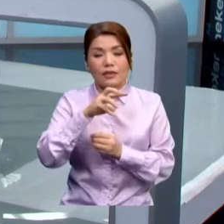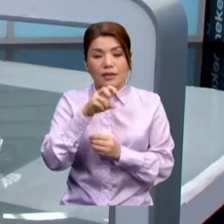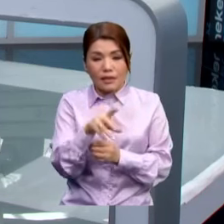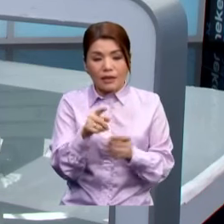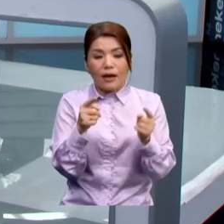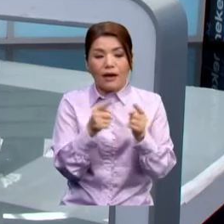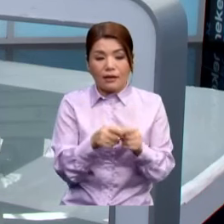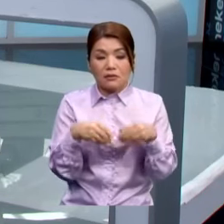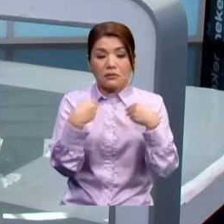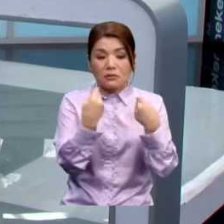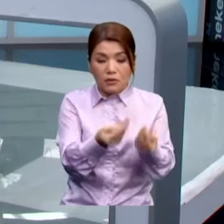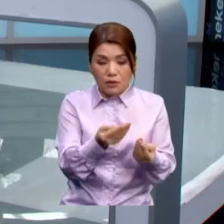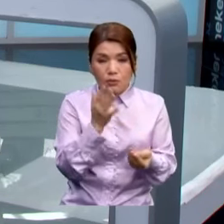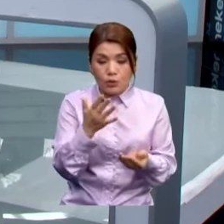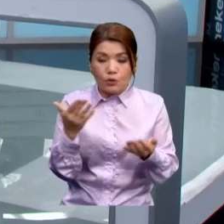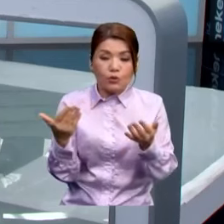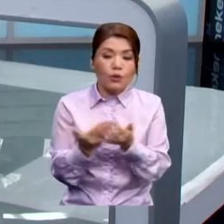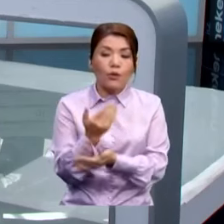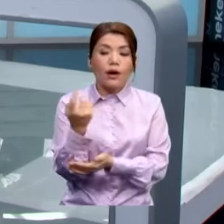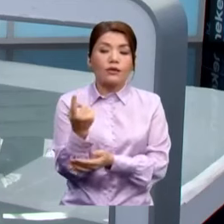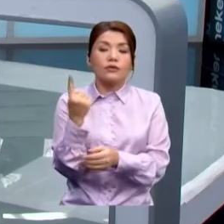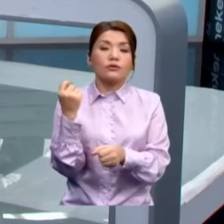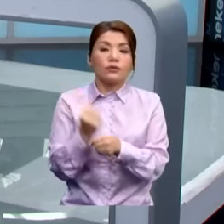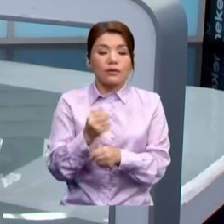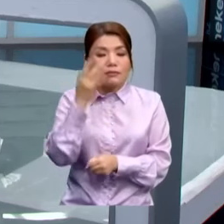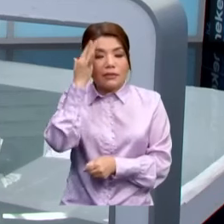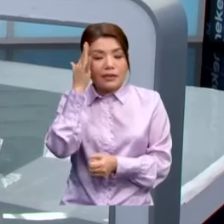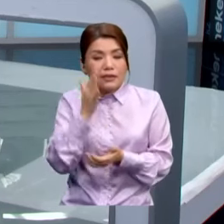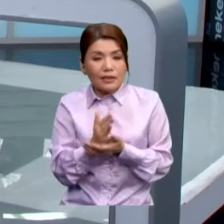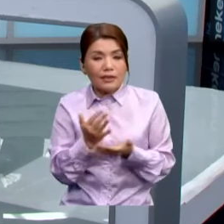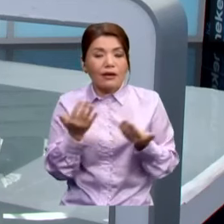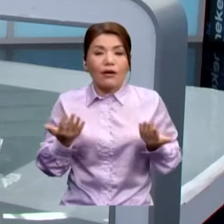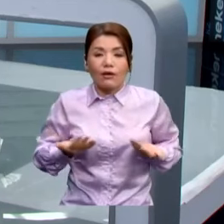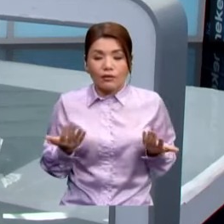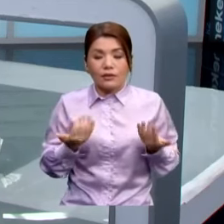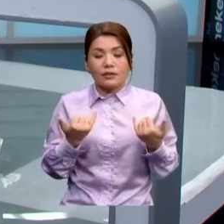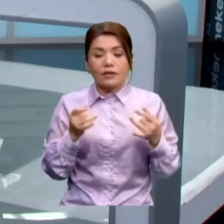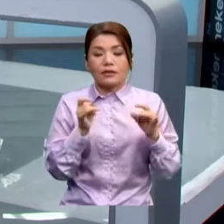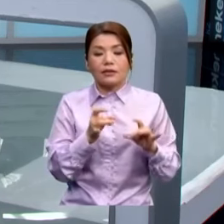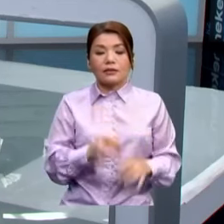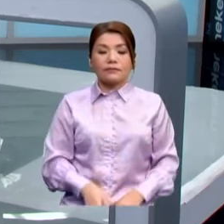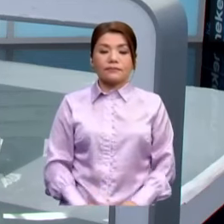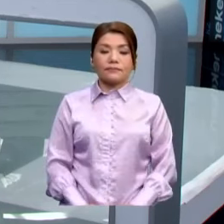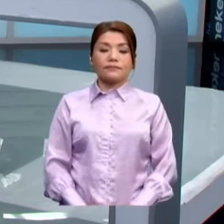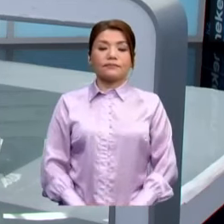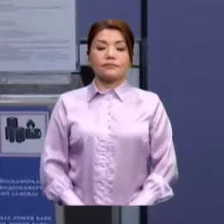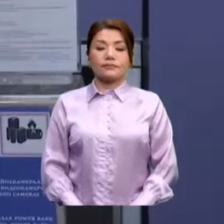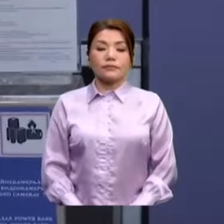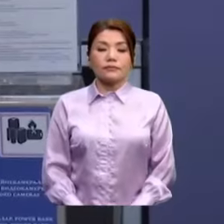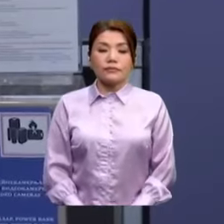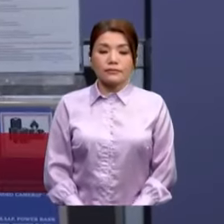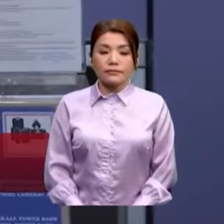мүмкін. Ал көңілден шығу үшін жаңа қожайынның не істемек ойы бар? Тілшіміз Шерхан Абзалын тыңдап көрейік.